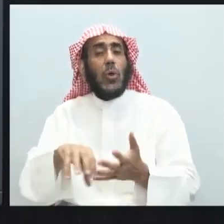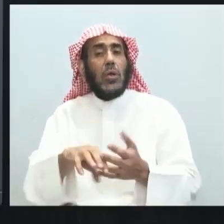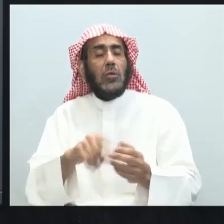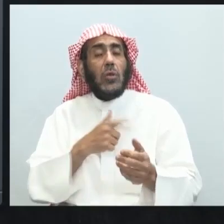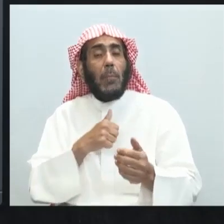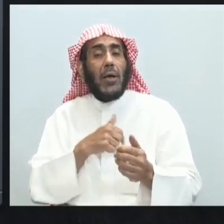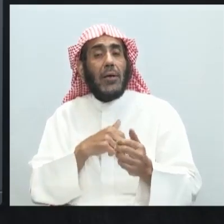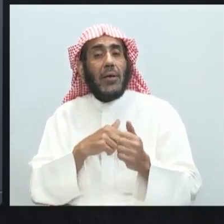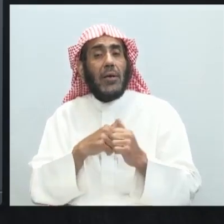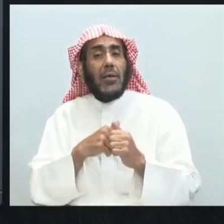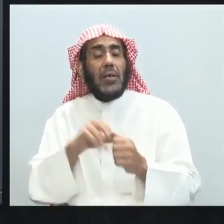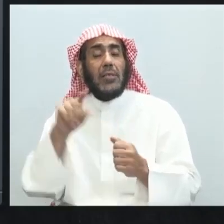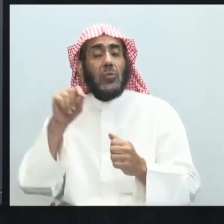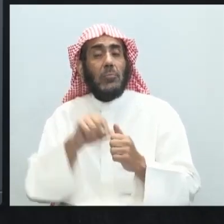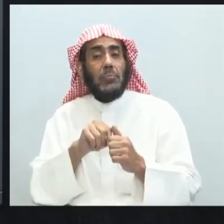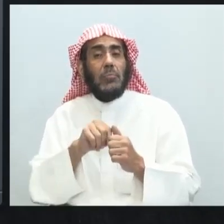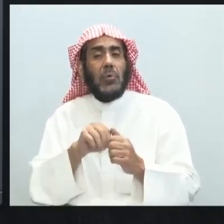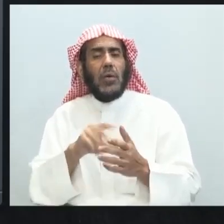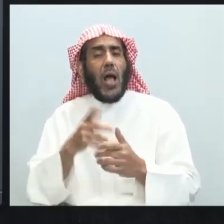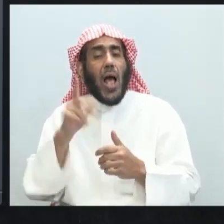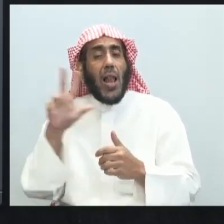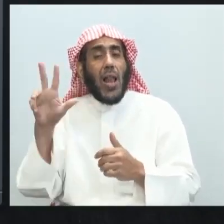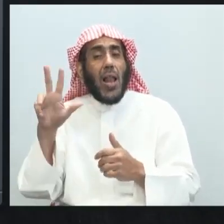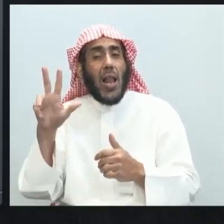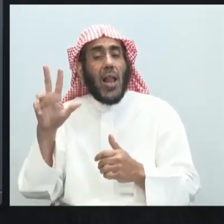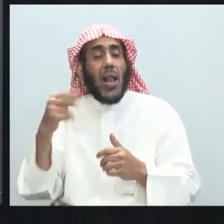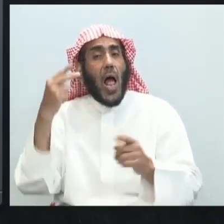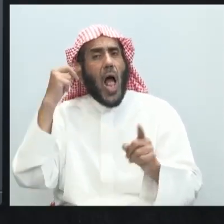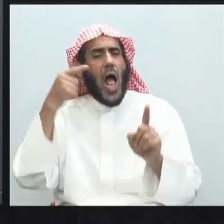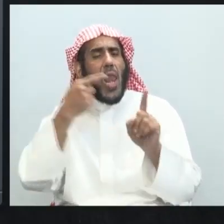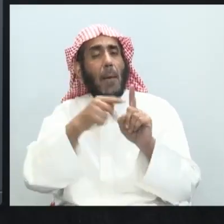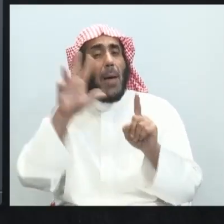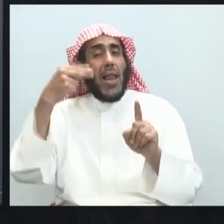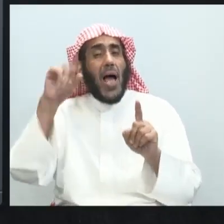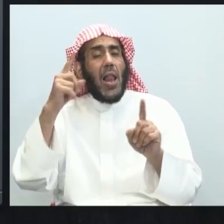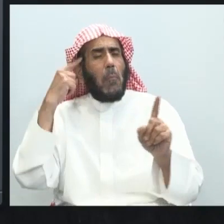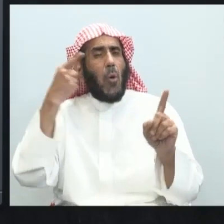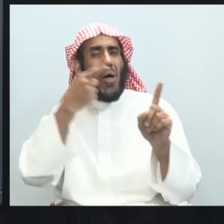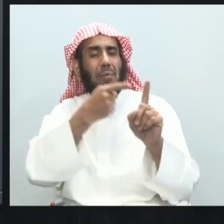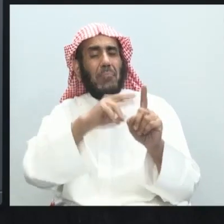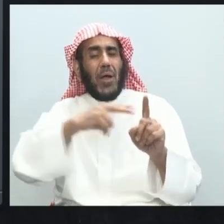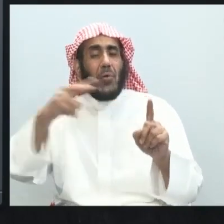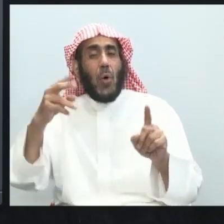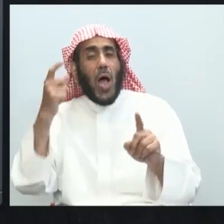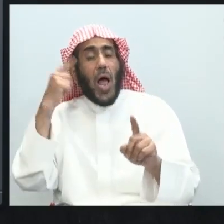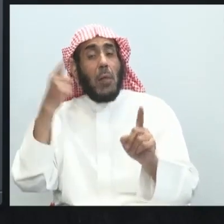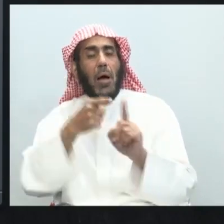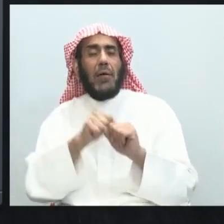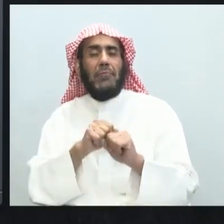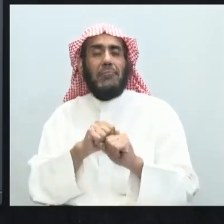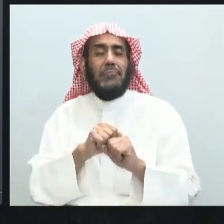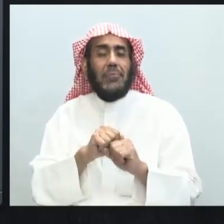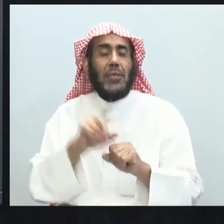ستسمى احسنتم العلم اذا تعرفنا على ماذا من انواع المعارف